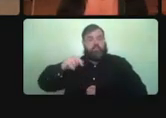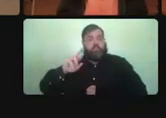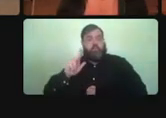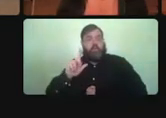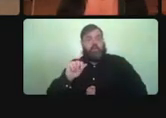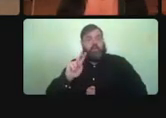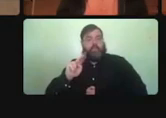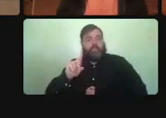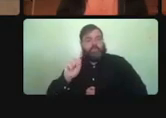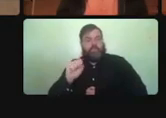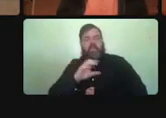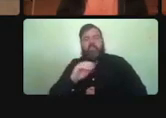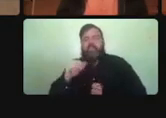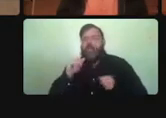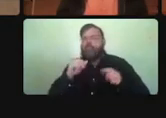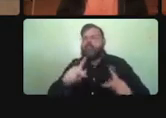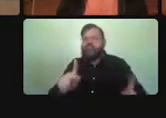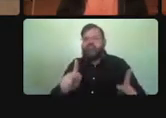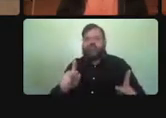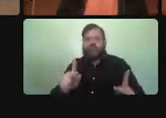upimaji.